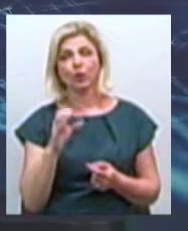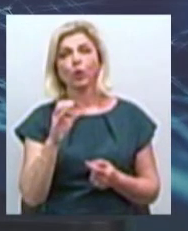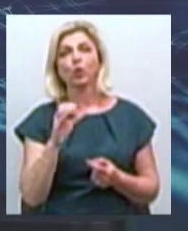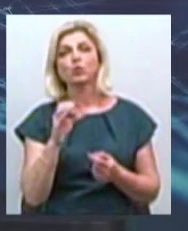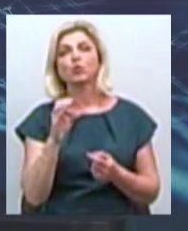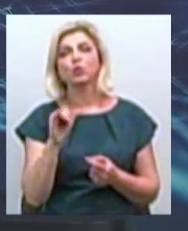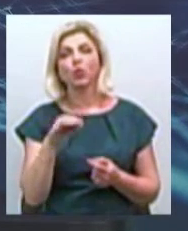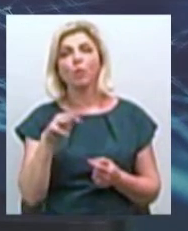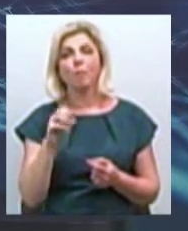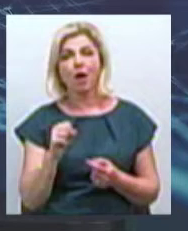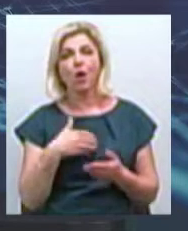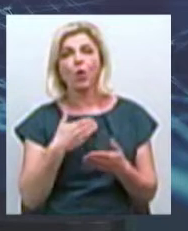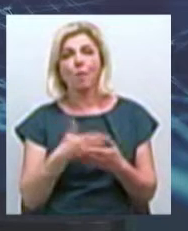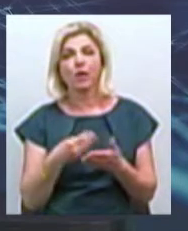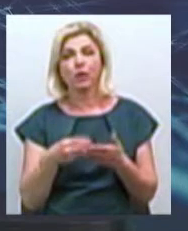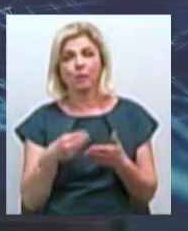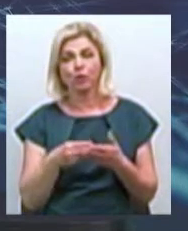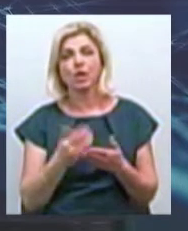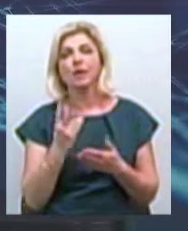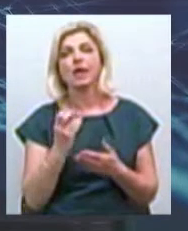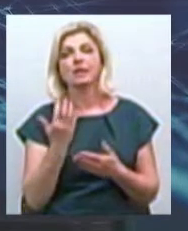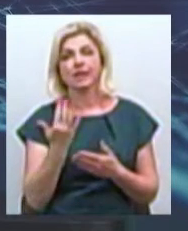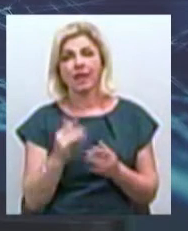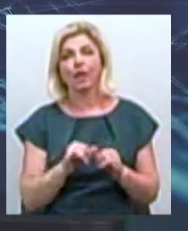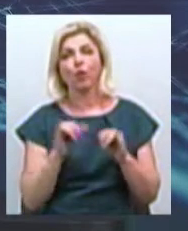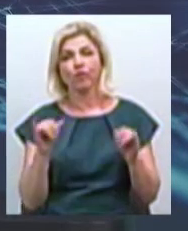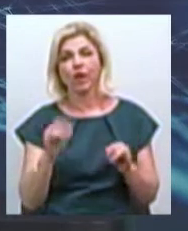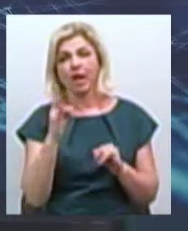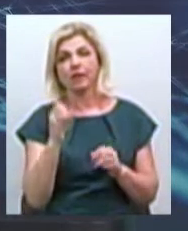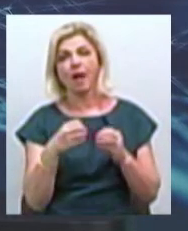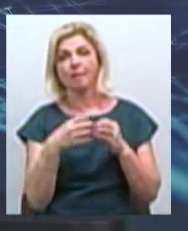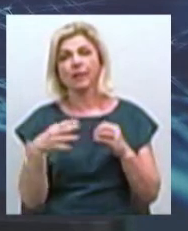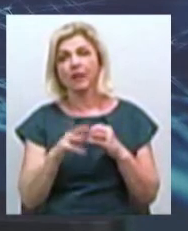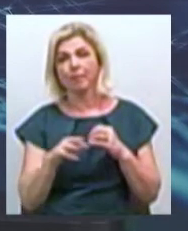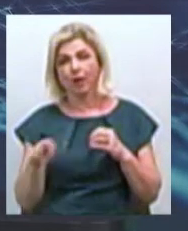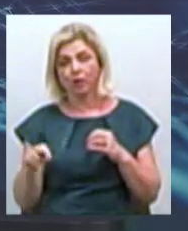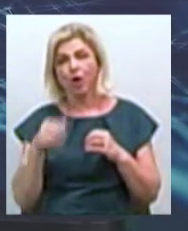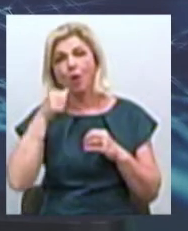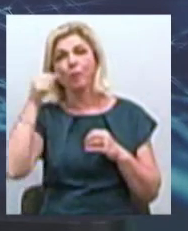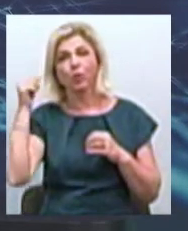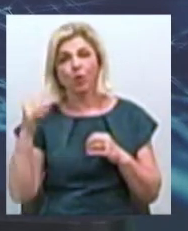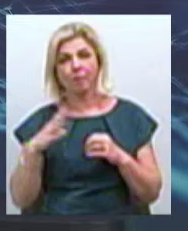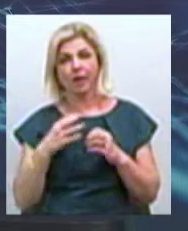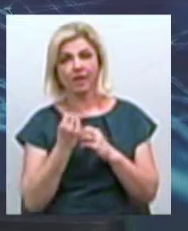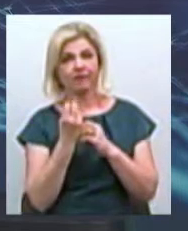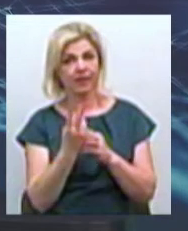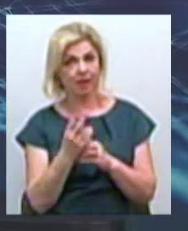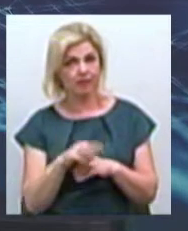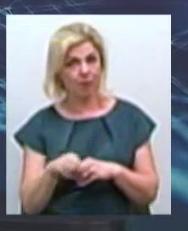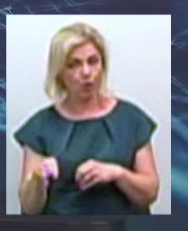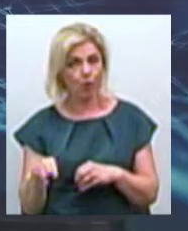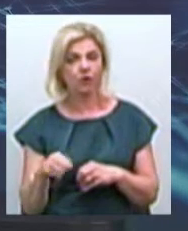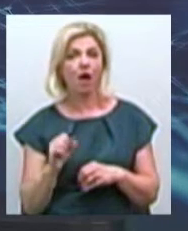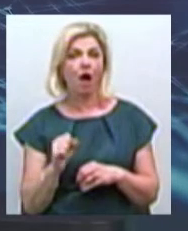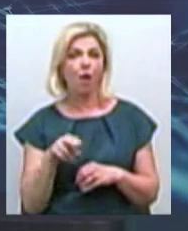громадського бюджету, ми вже сказали, наскільки вона збільшена на 15 мільйонів. Минулорічно це було 12 мільйонів. Але